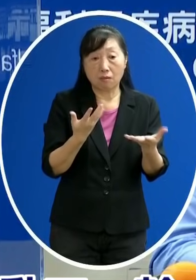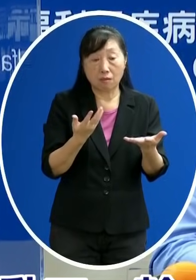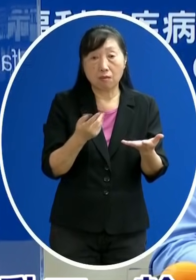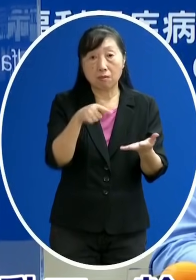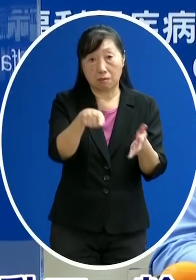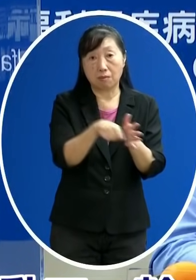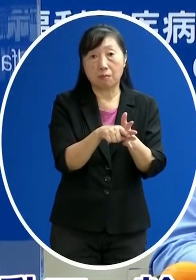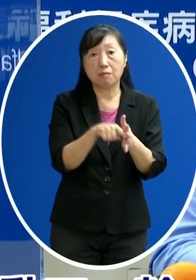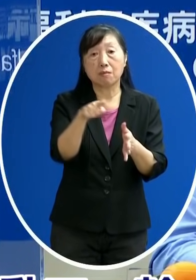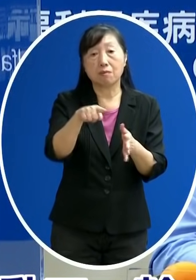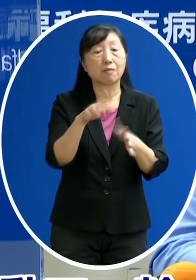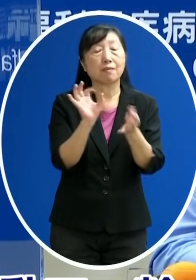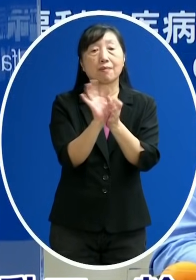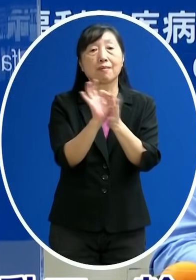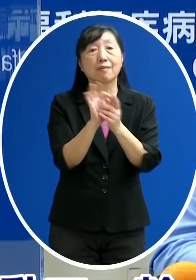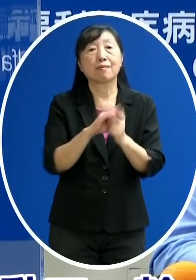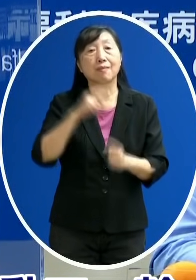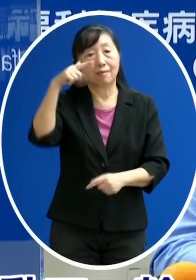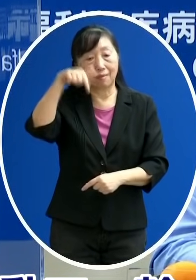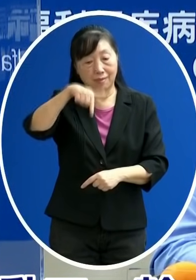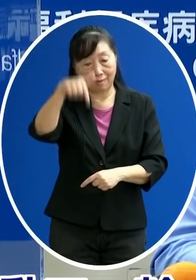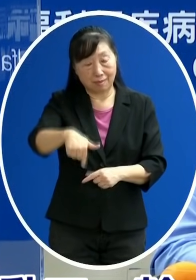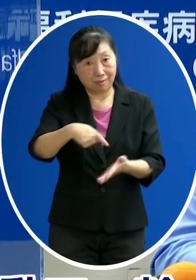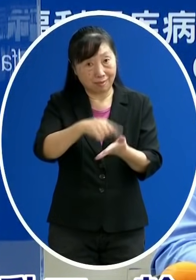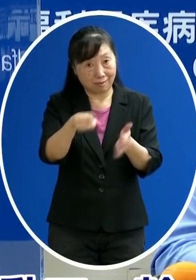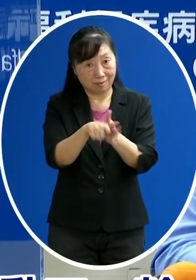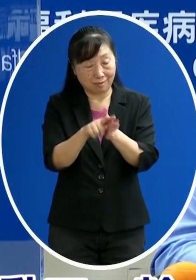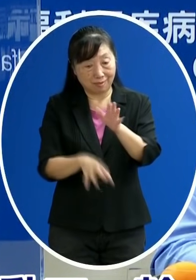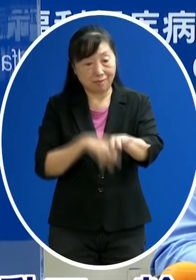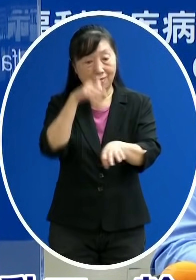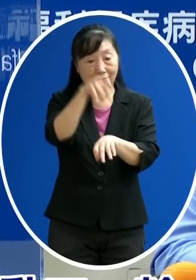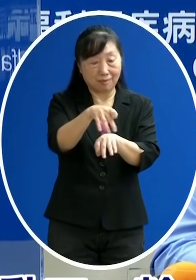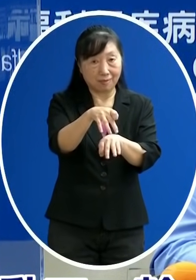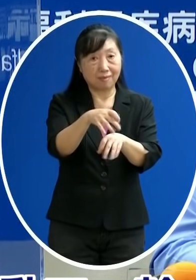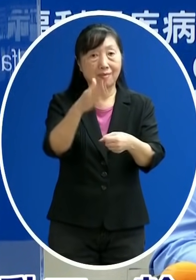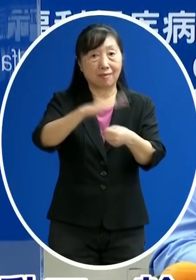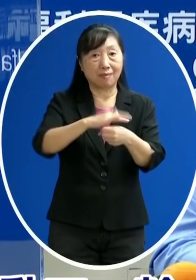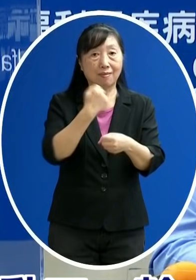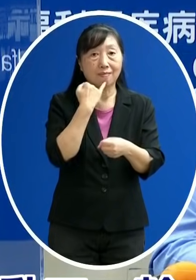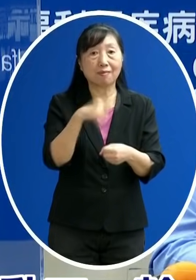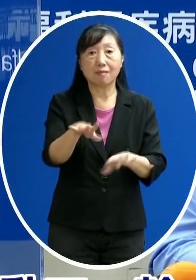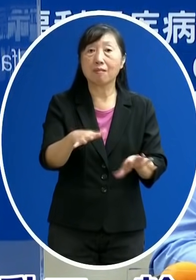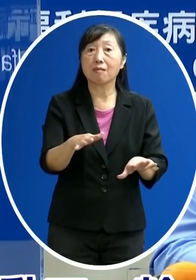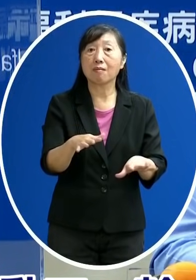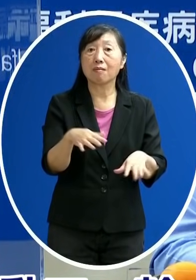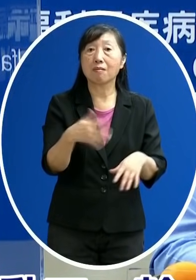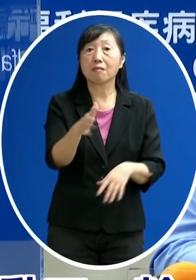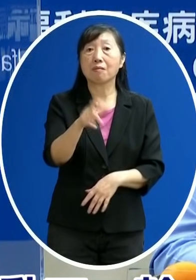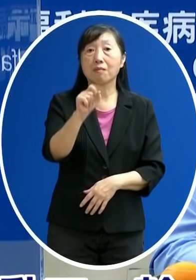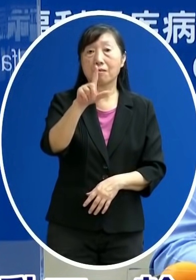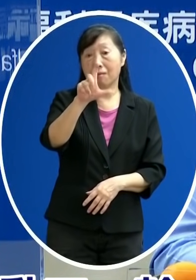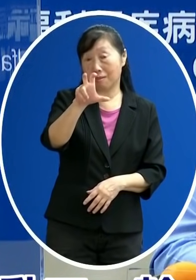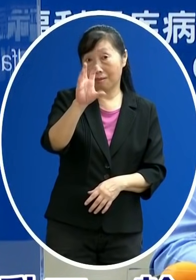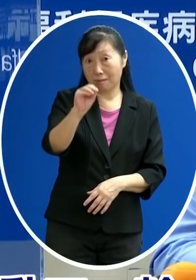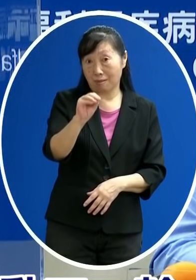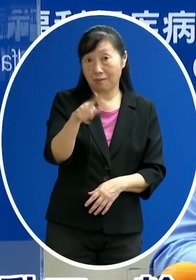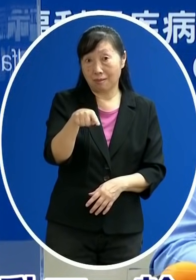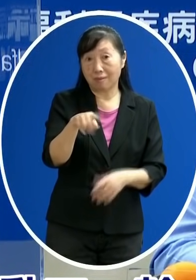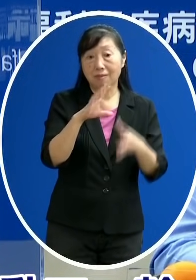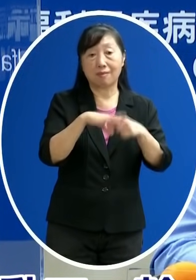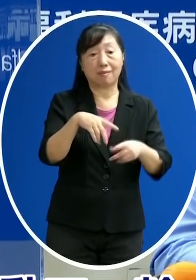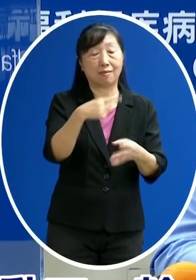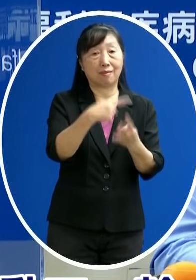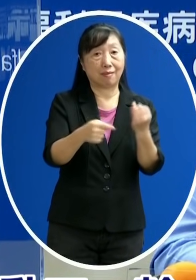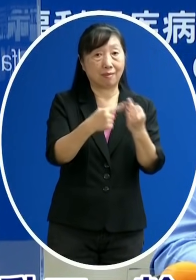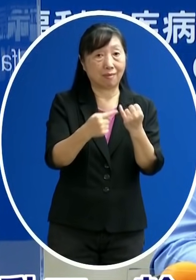知的名单。好，所以在这里面，那这次为什么会发170万？当然跟我们施打的量能跟疫苗的到货